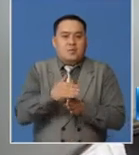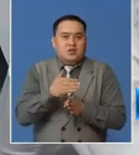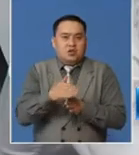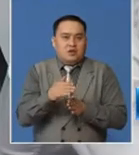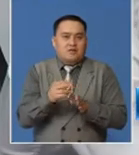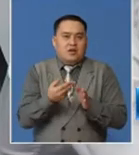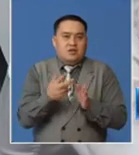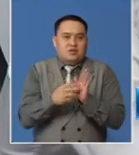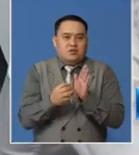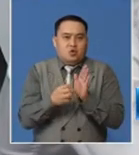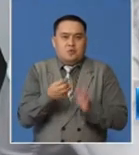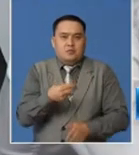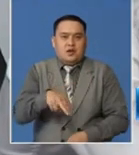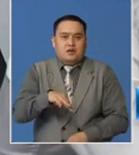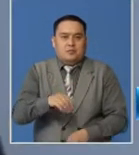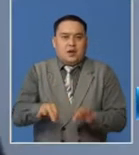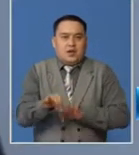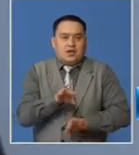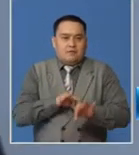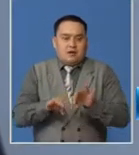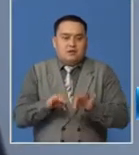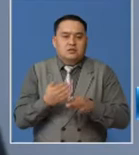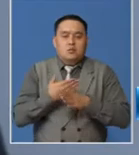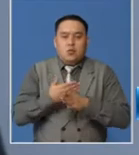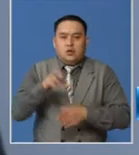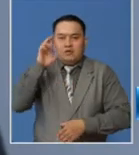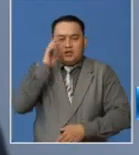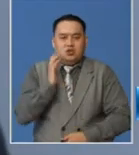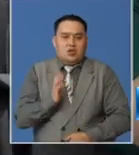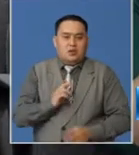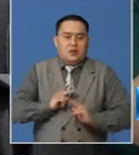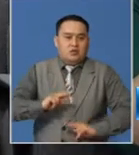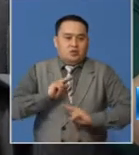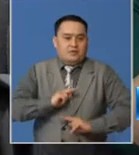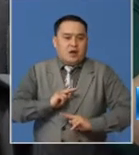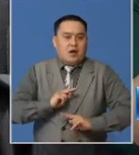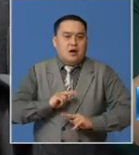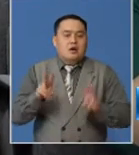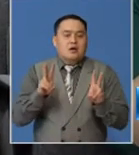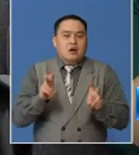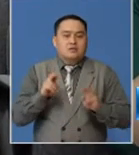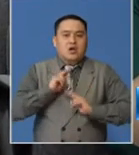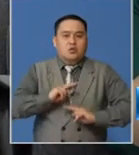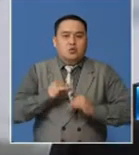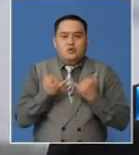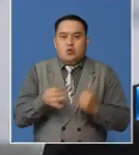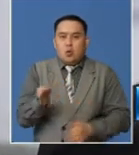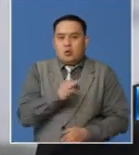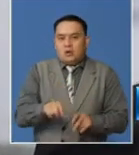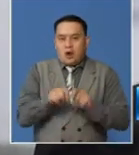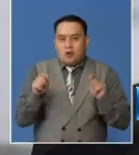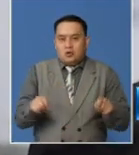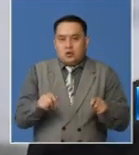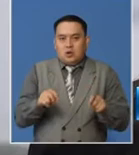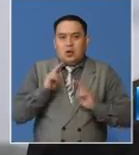проектов, рассказал Нариман Абильшаиков и о ходе реализации государственно-частного партнерства. Так, в рамках сотрудничества сегодня в области открылись